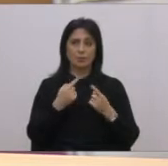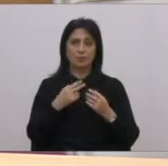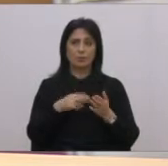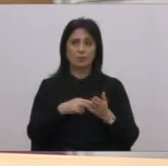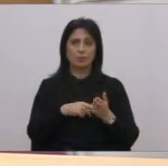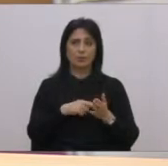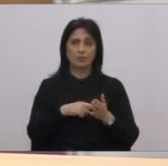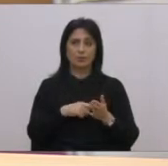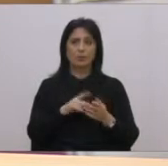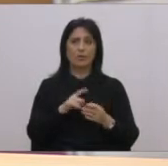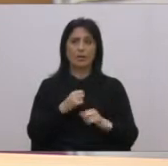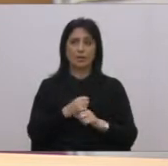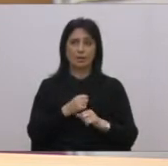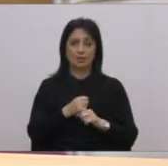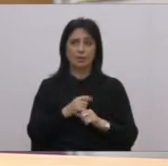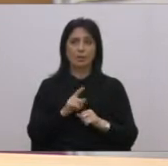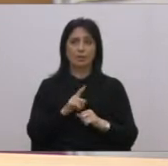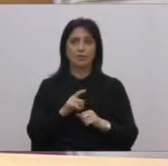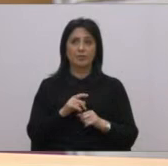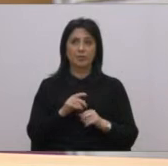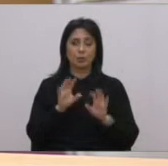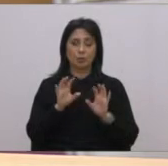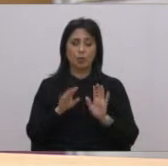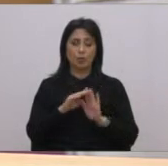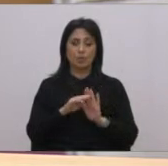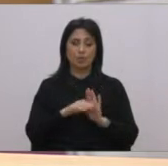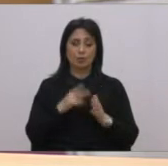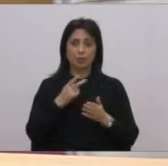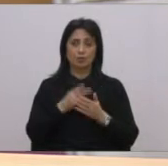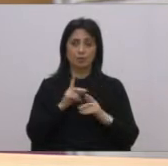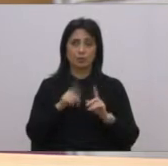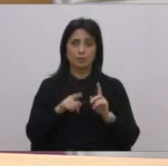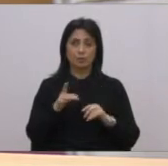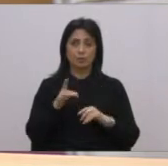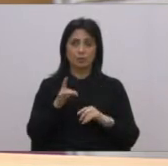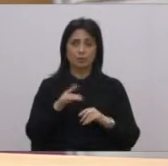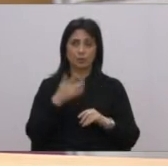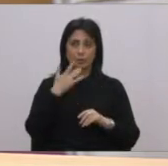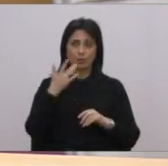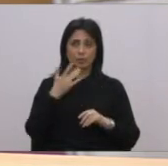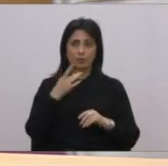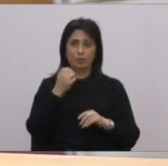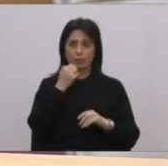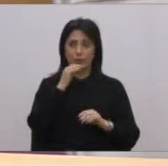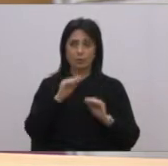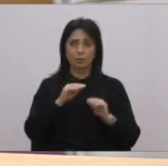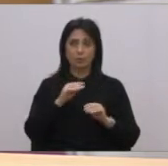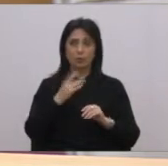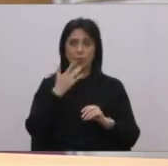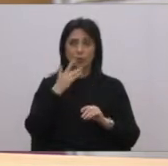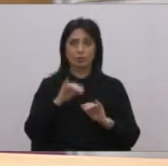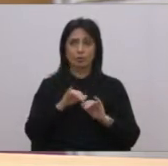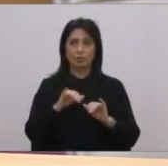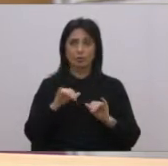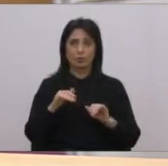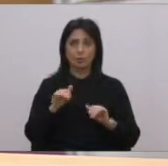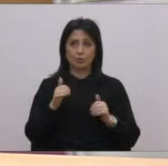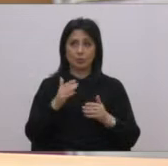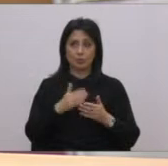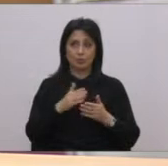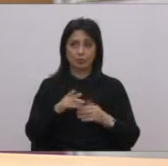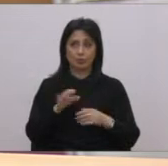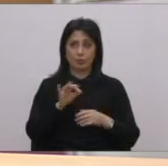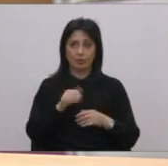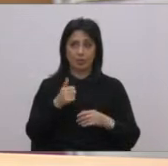შეთავაზება ძირითადად რა კეთდებოდა, მაგრამ კონცეპტუალური ხედვები, ზოგადად რეგიონალური პოლიტიკის, ინფრასტრუქტურული პოლიტიკის განვითარების, როგორი არის,